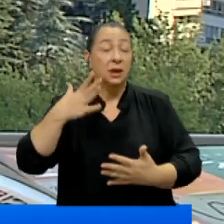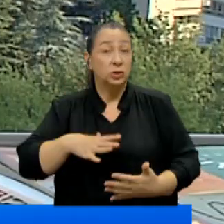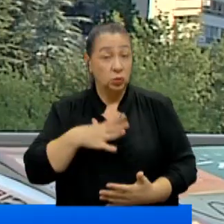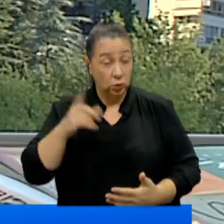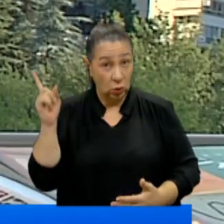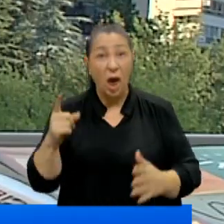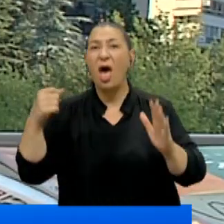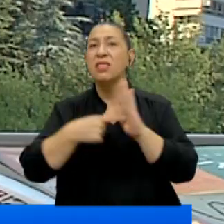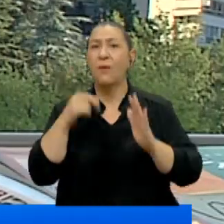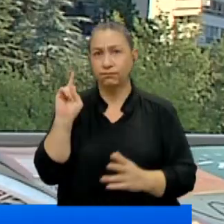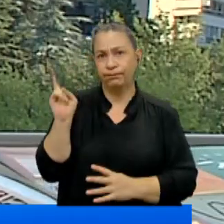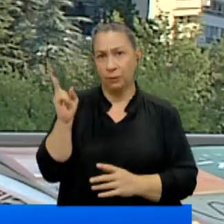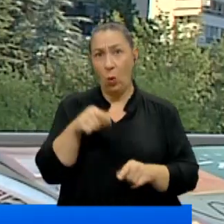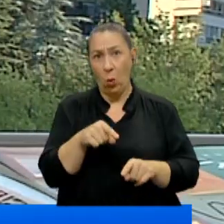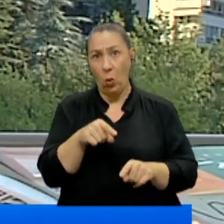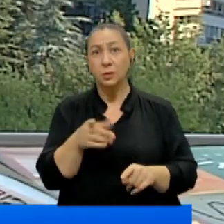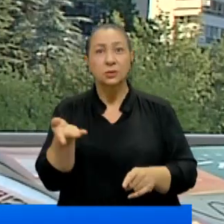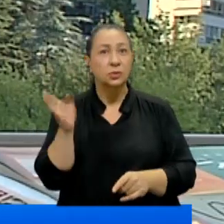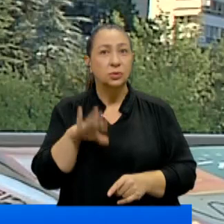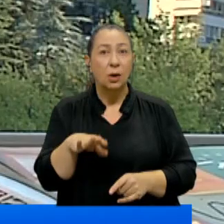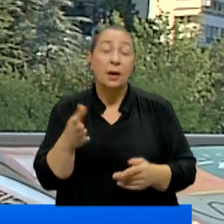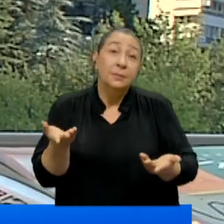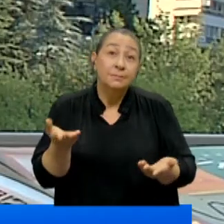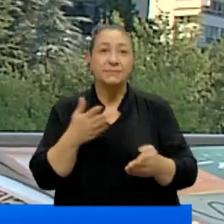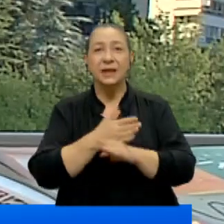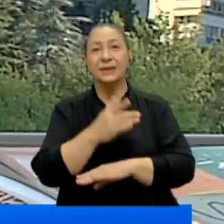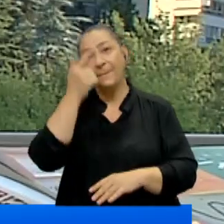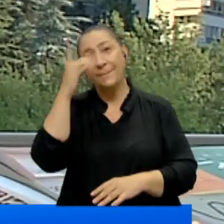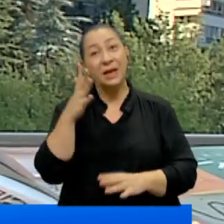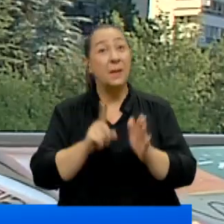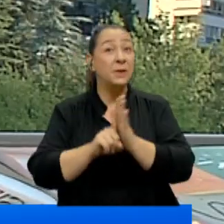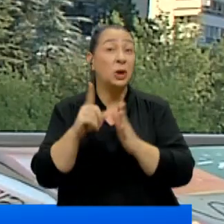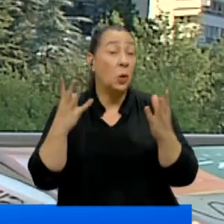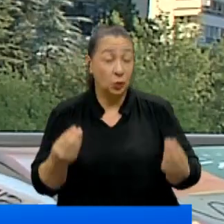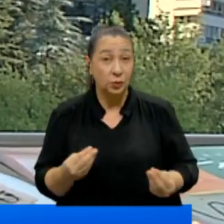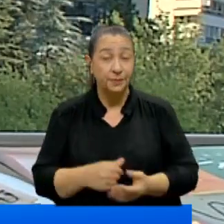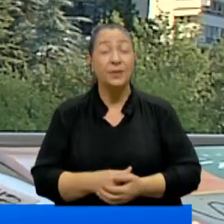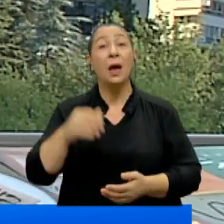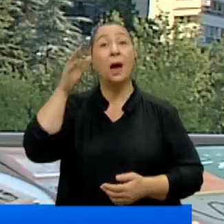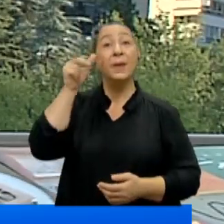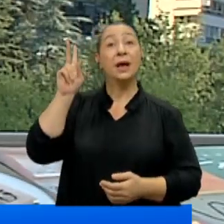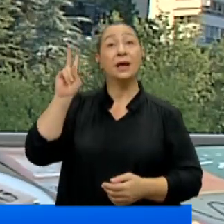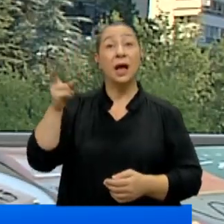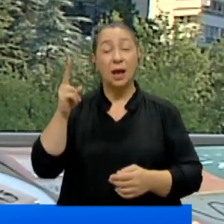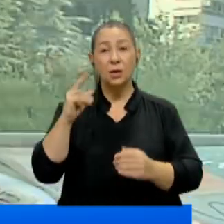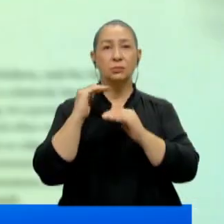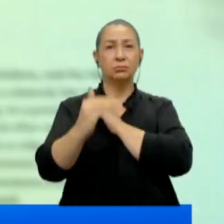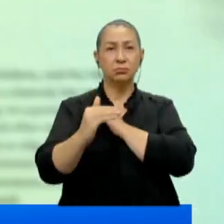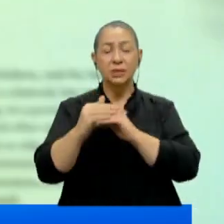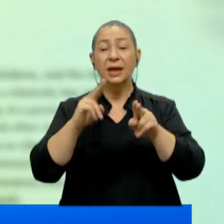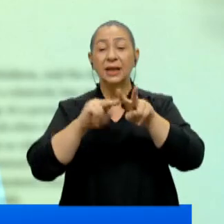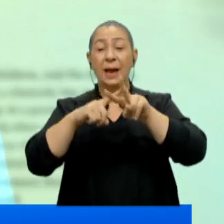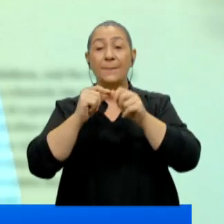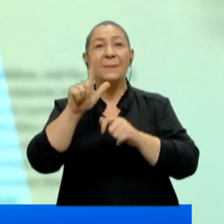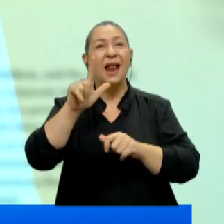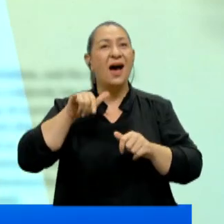istiyordu. Hedefi buydu ve sonrasında da aslında belki de başarılı oldu. Amerika Birleşik Devletleri kamuoyunda Kabil